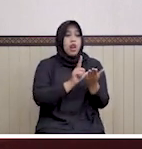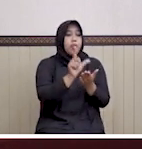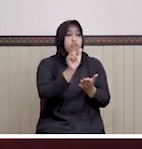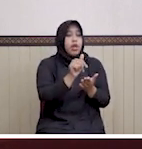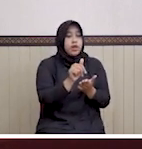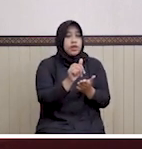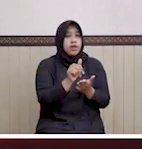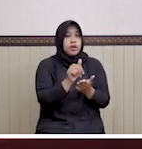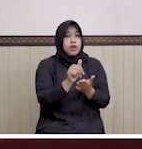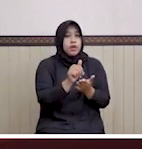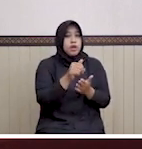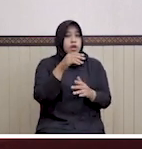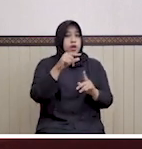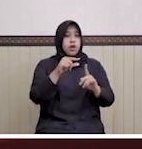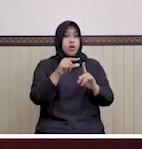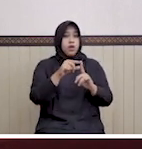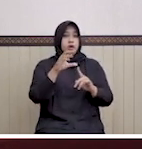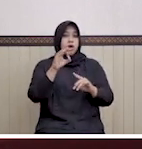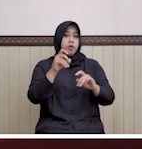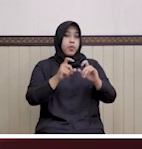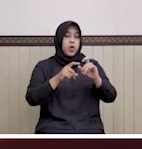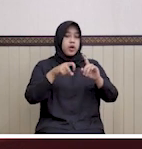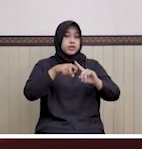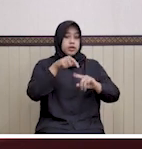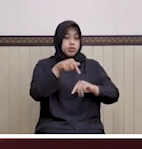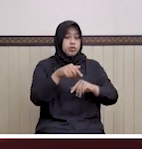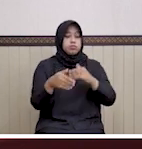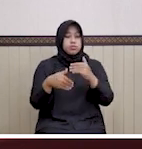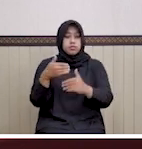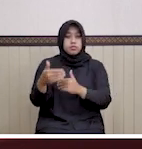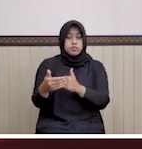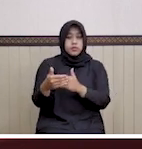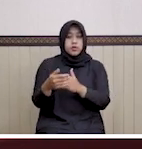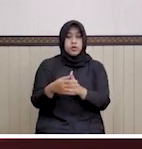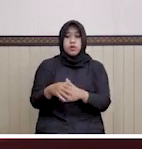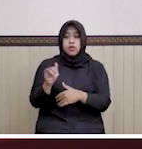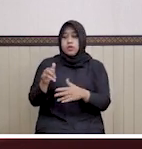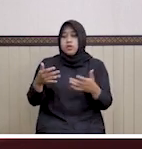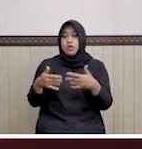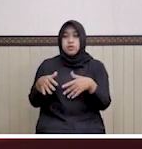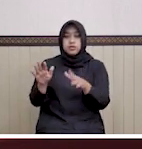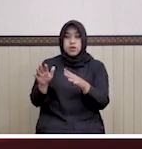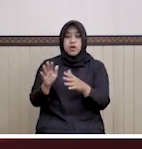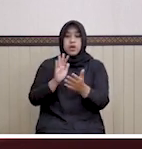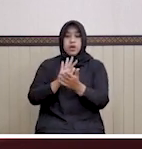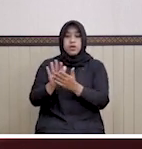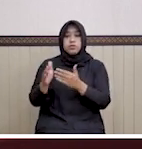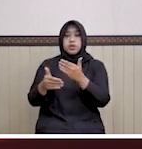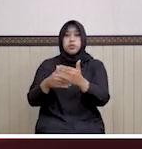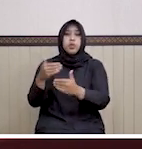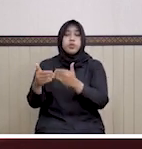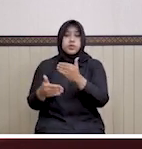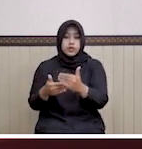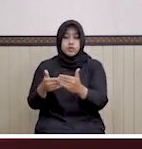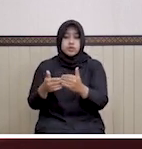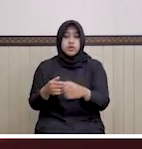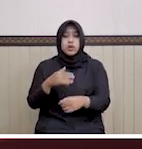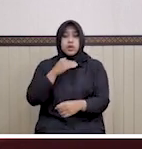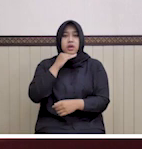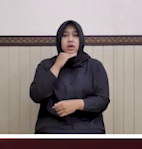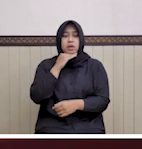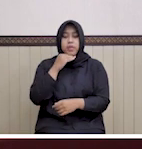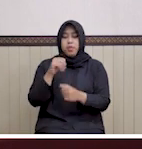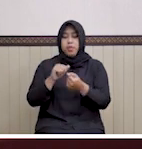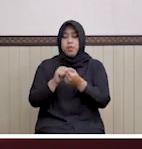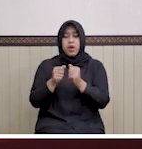ke Polsek itu begitu ya udahlah ditangani Terus kok lama gitu